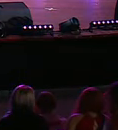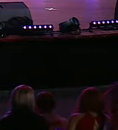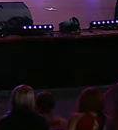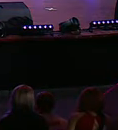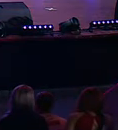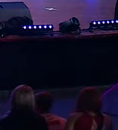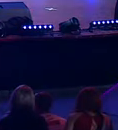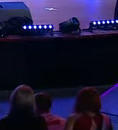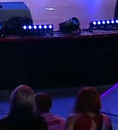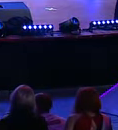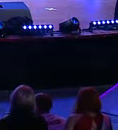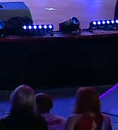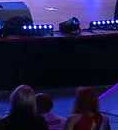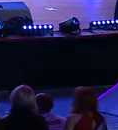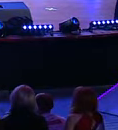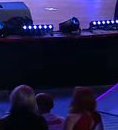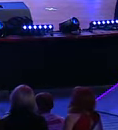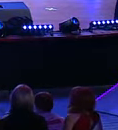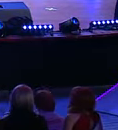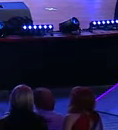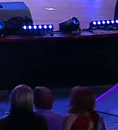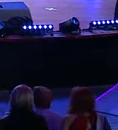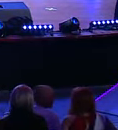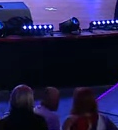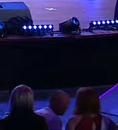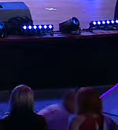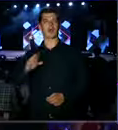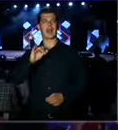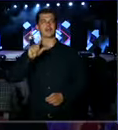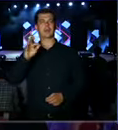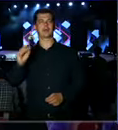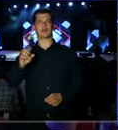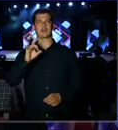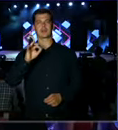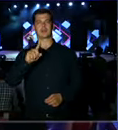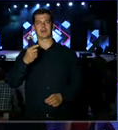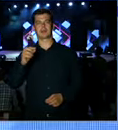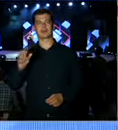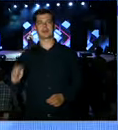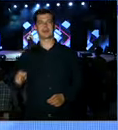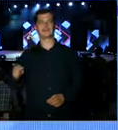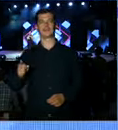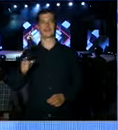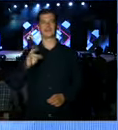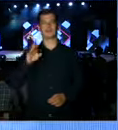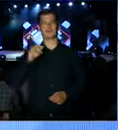Szanowni Państwo, a teraz czas, aby na scenę wkroczyła pani Elżbieta Gozdecka z Profemed Medycyna Estetyczna, a także